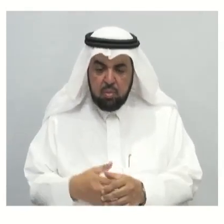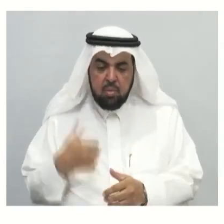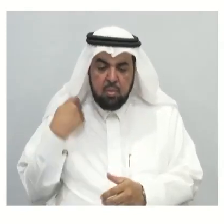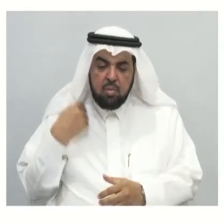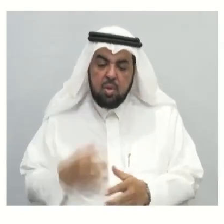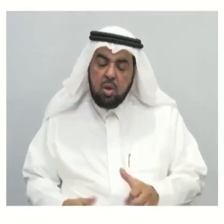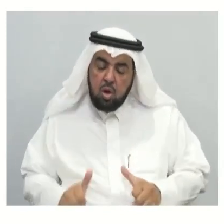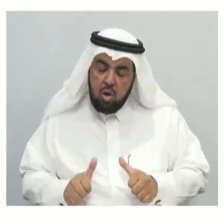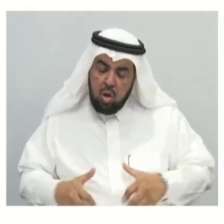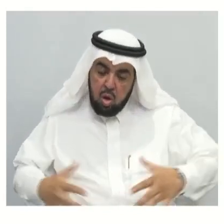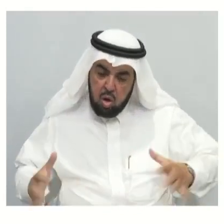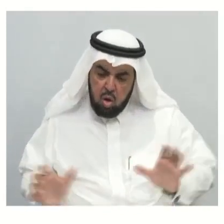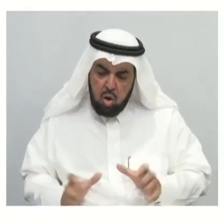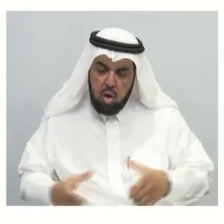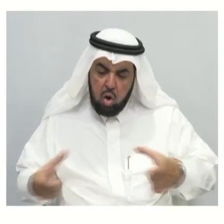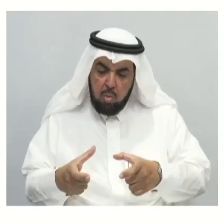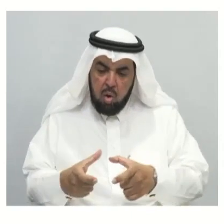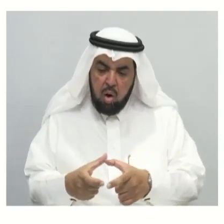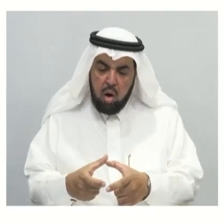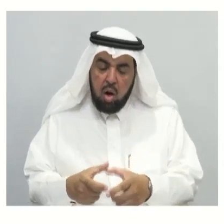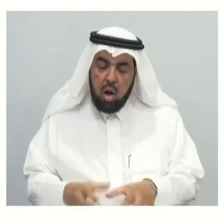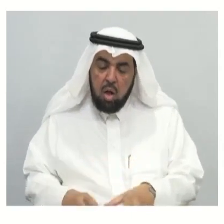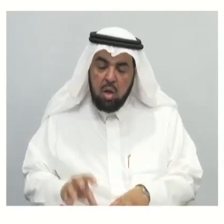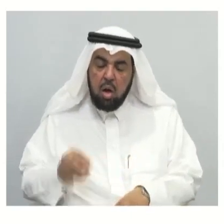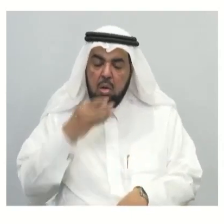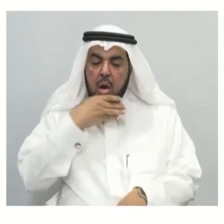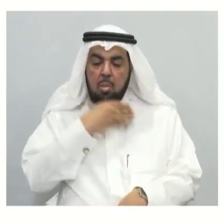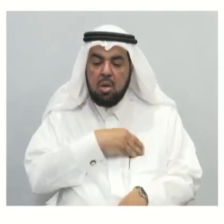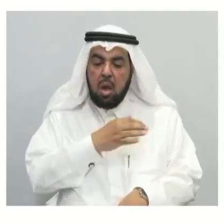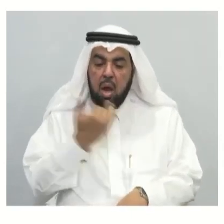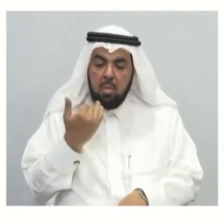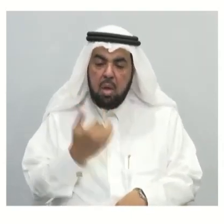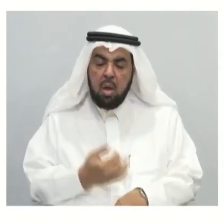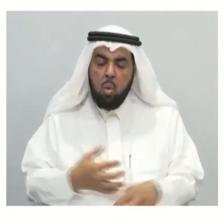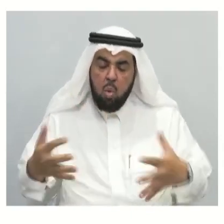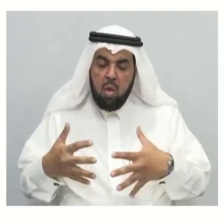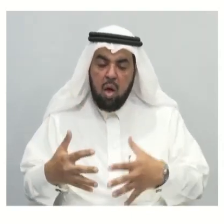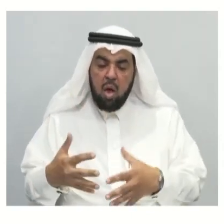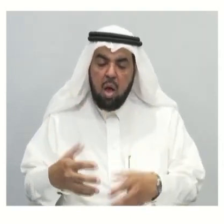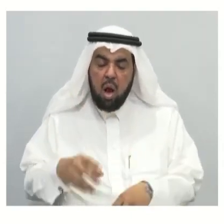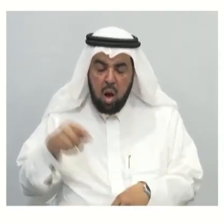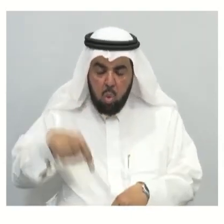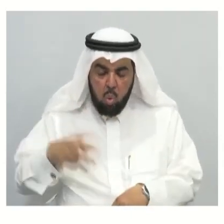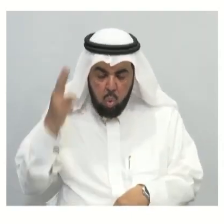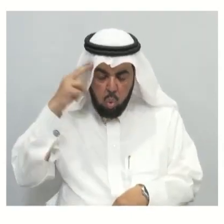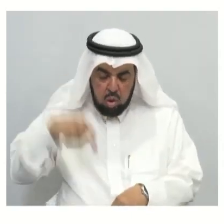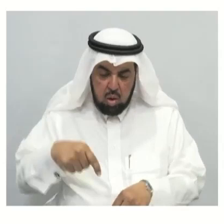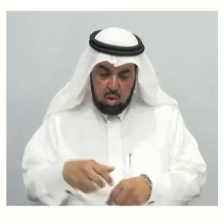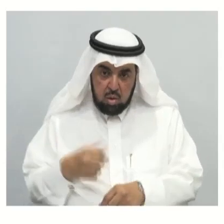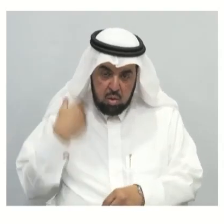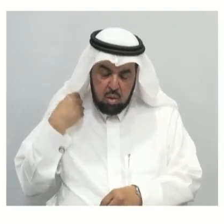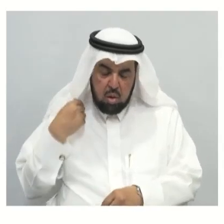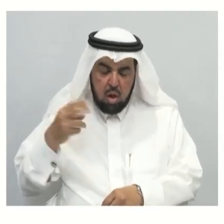الجامعه الدفاع عن المصالح العربيه والقضايا الوطنيه